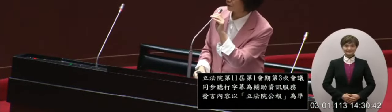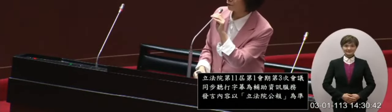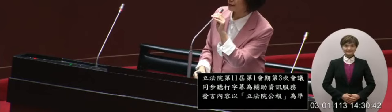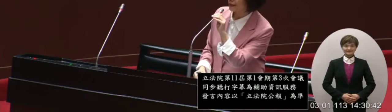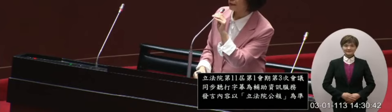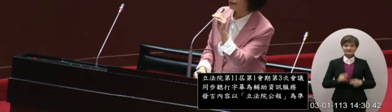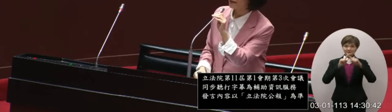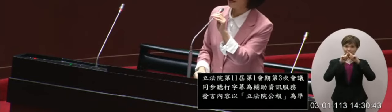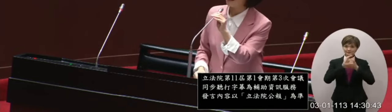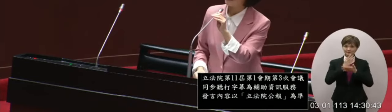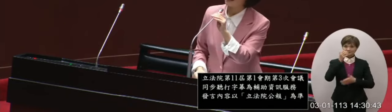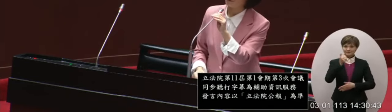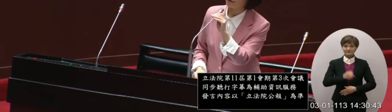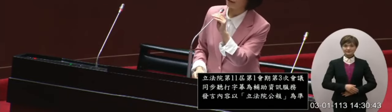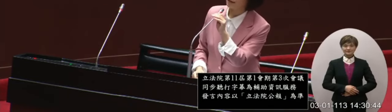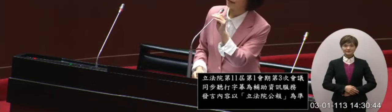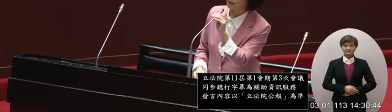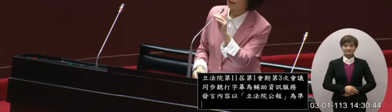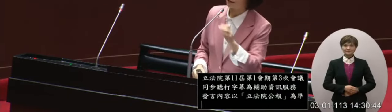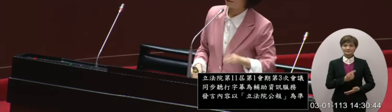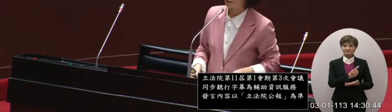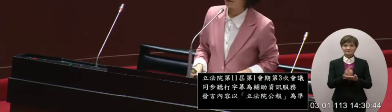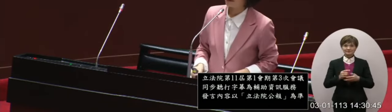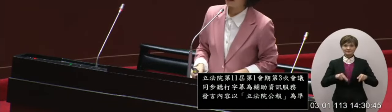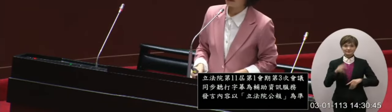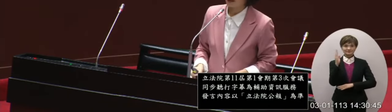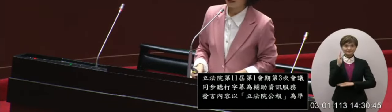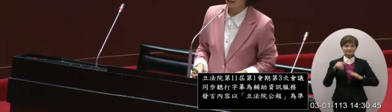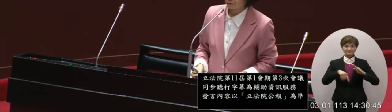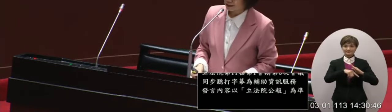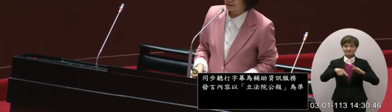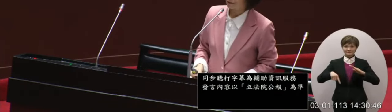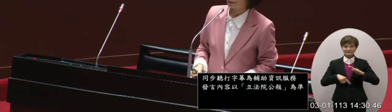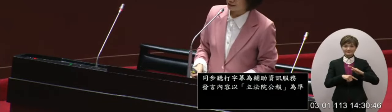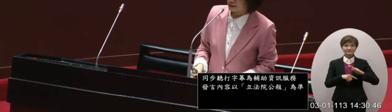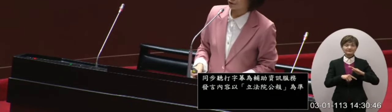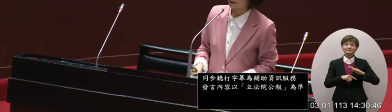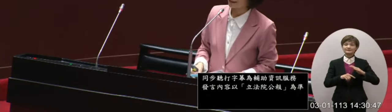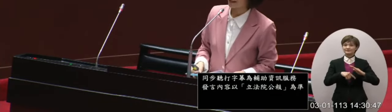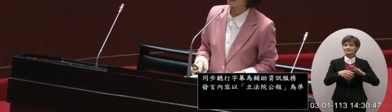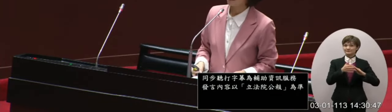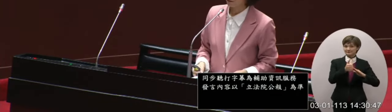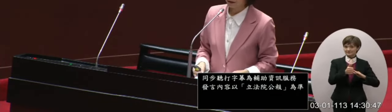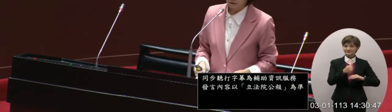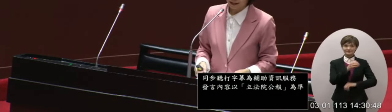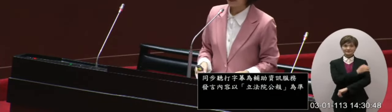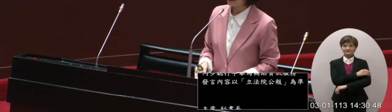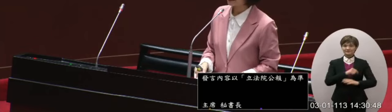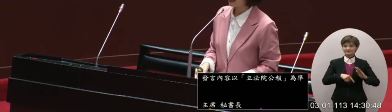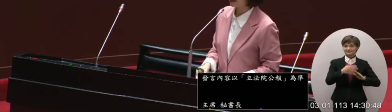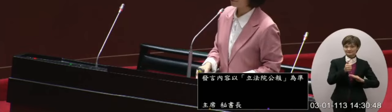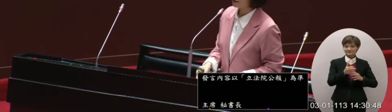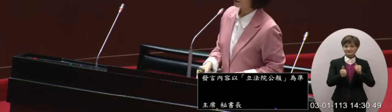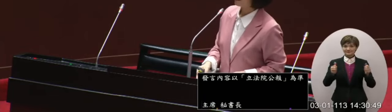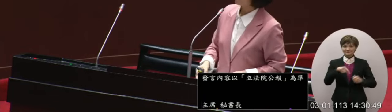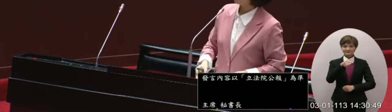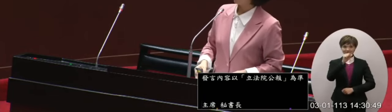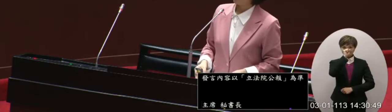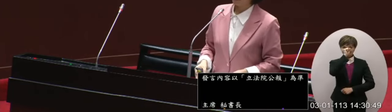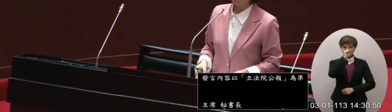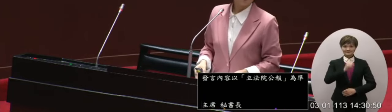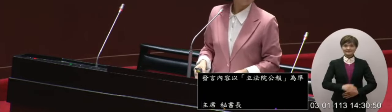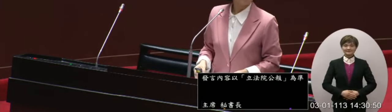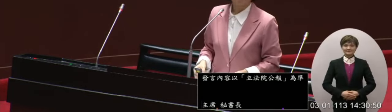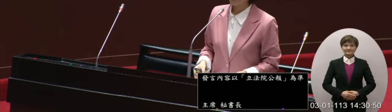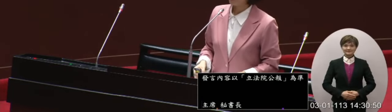主席啊、秘书长，还有在座的行政院的院长陈院长、工会所长们，大家好。